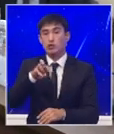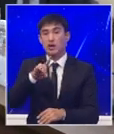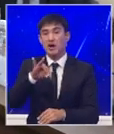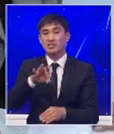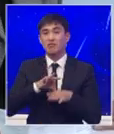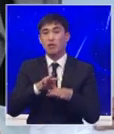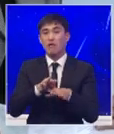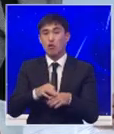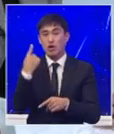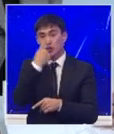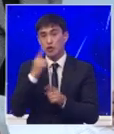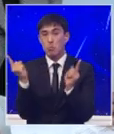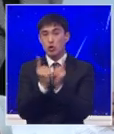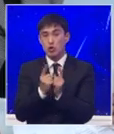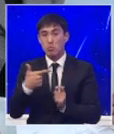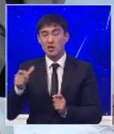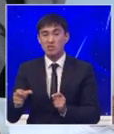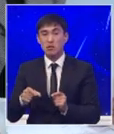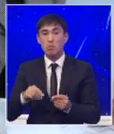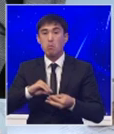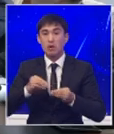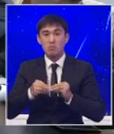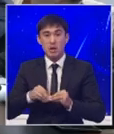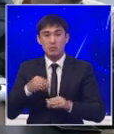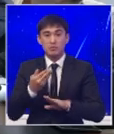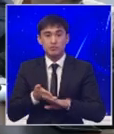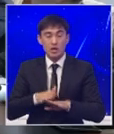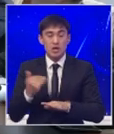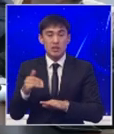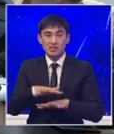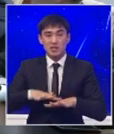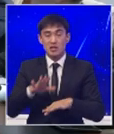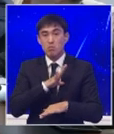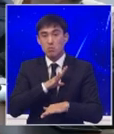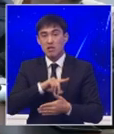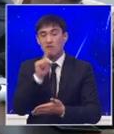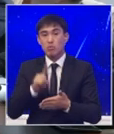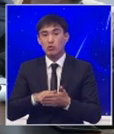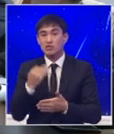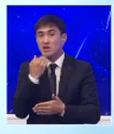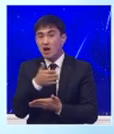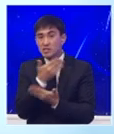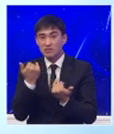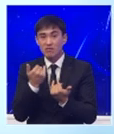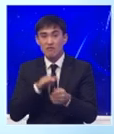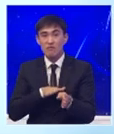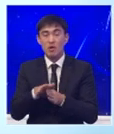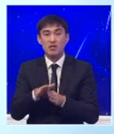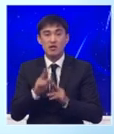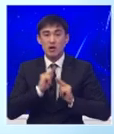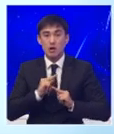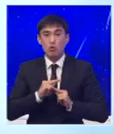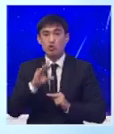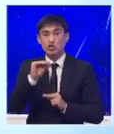Султангазиев провел личный прием граждан по самым наболевшим проблемам. В основном населением были озвучены вопросы некачественного выполнения работ в